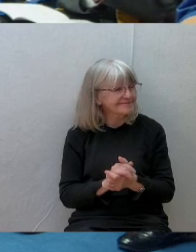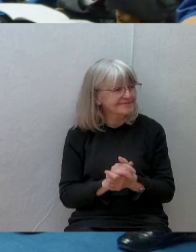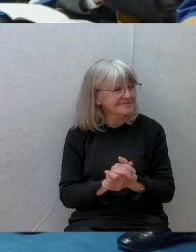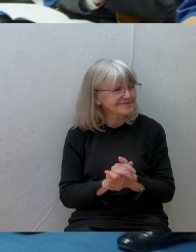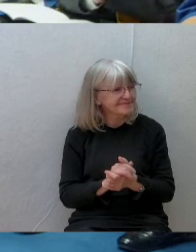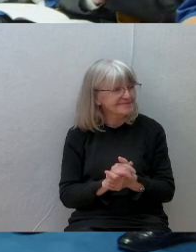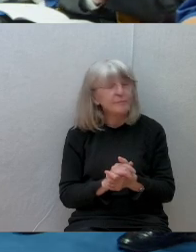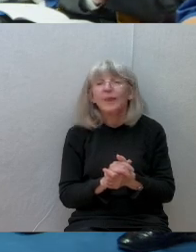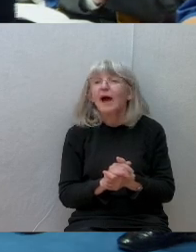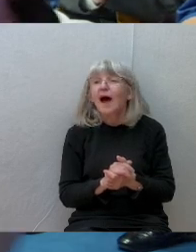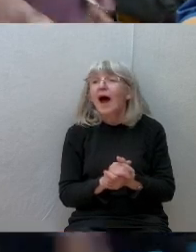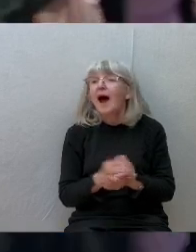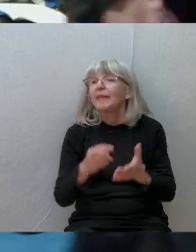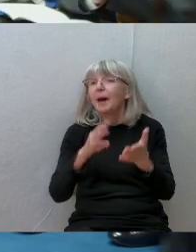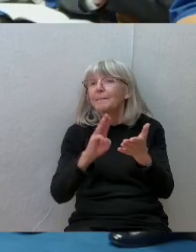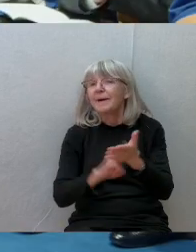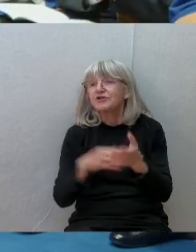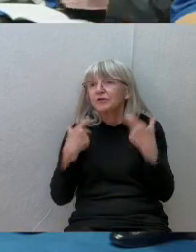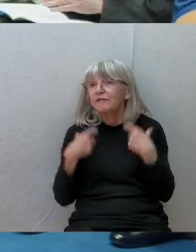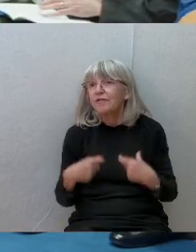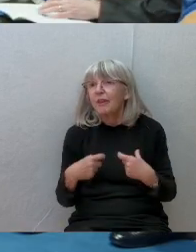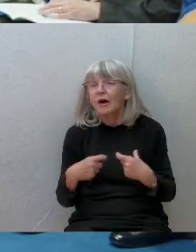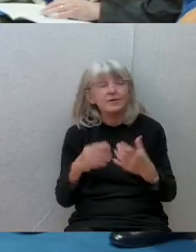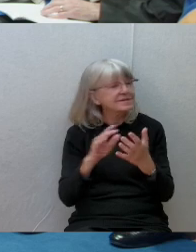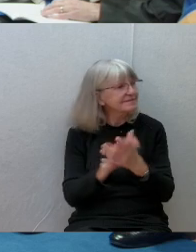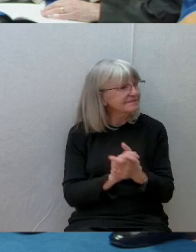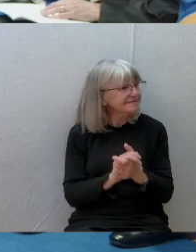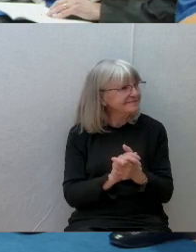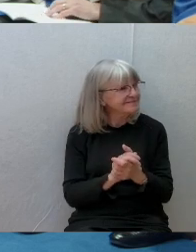And for the Master of Laws, Chimaijim Eze.